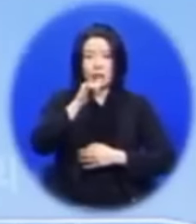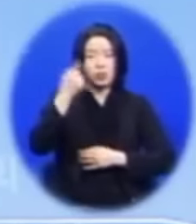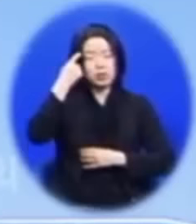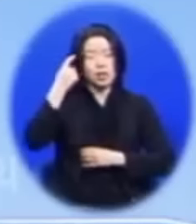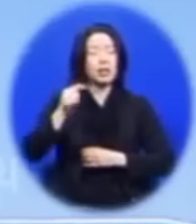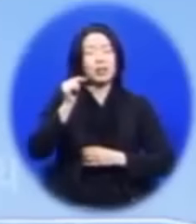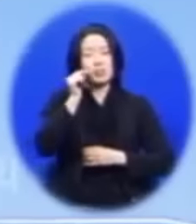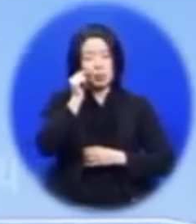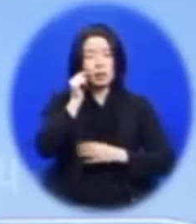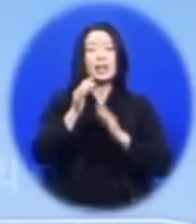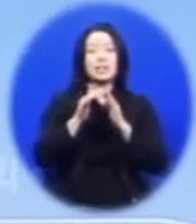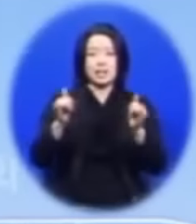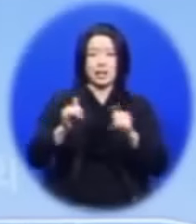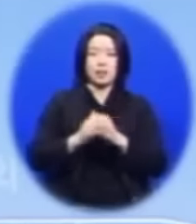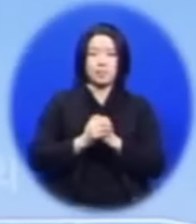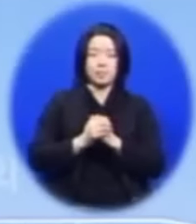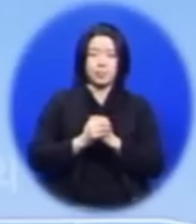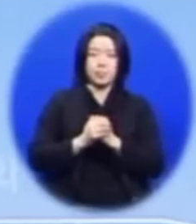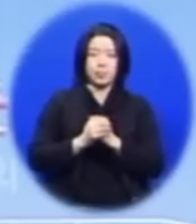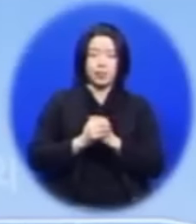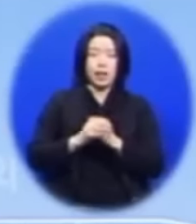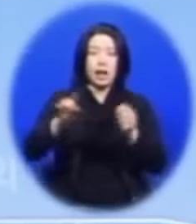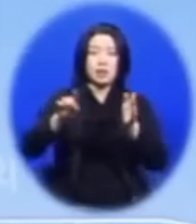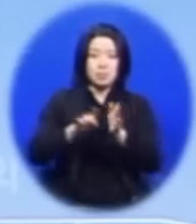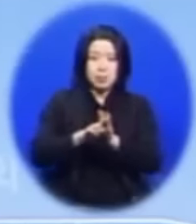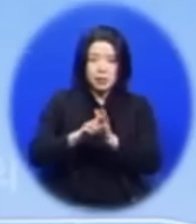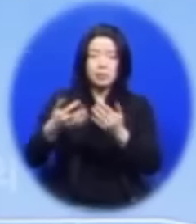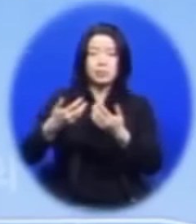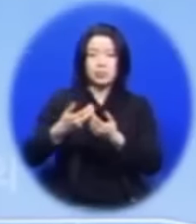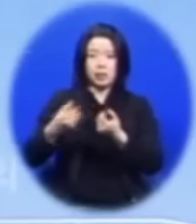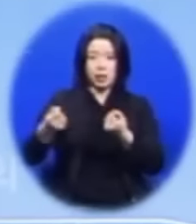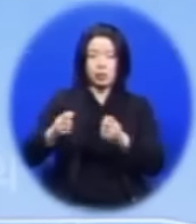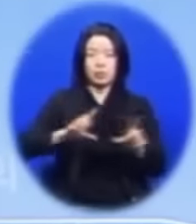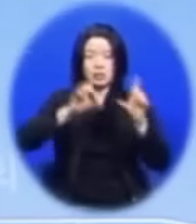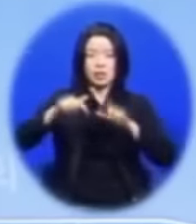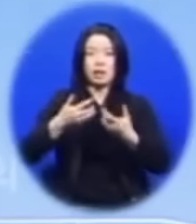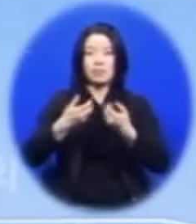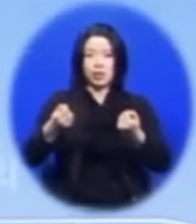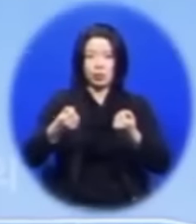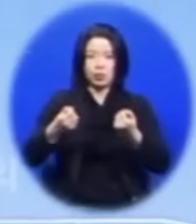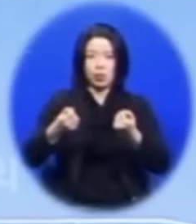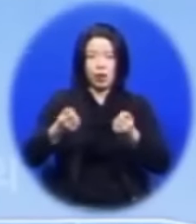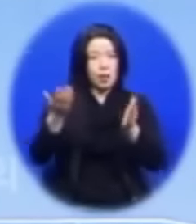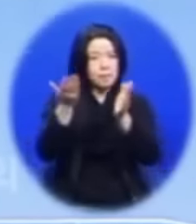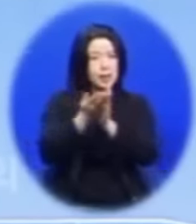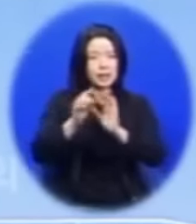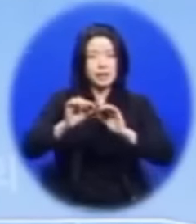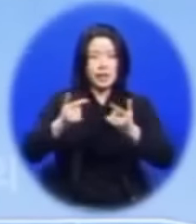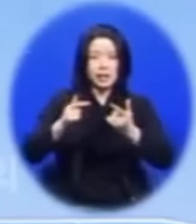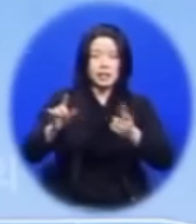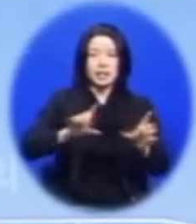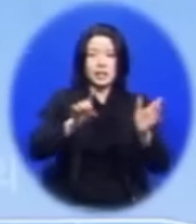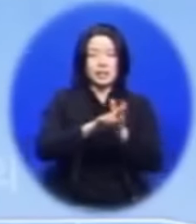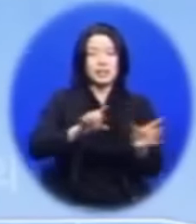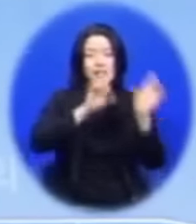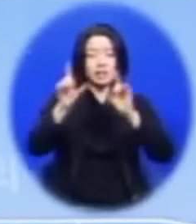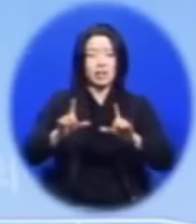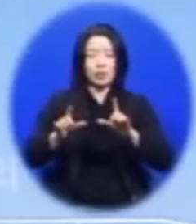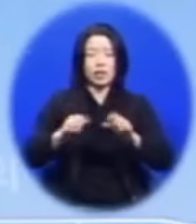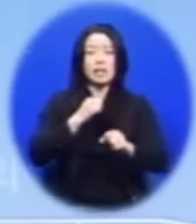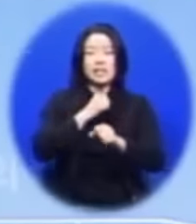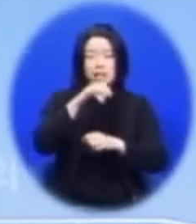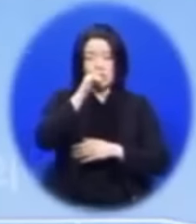생각을 못 하던 사람이었어 믿음 따로 삶 따로 모순된 신앙생활을 하고 있으면서도 본인은